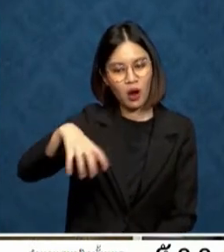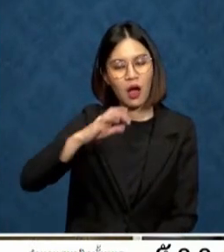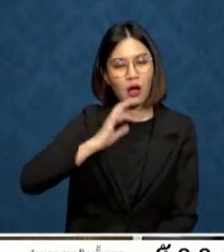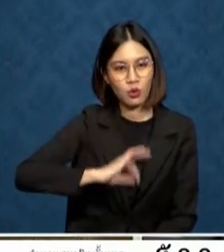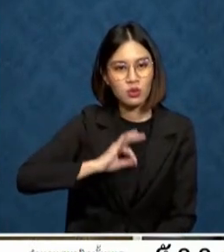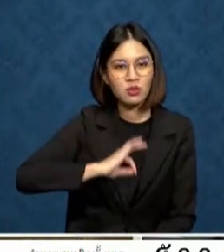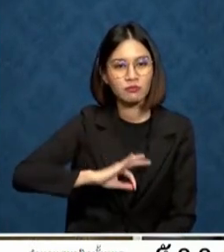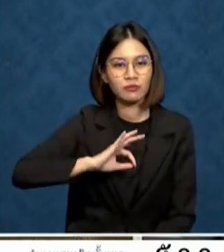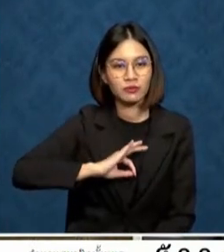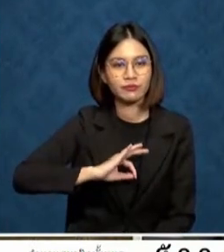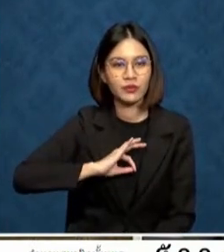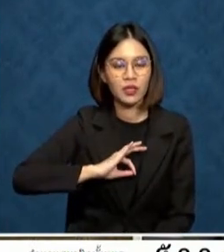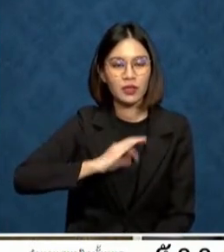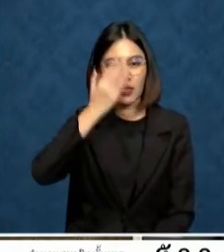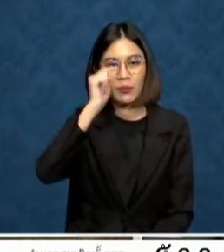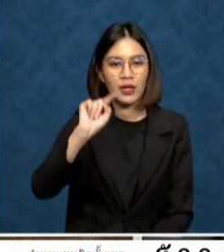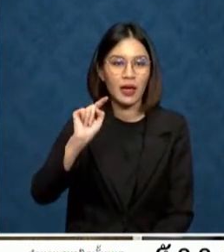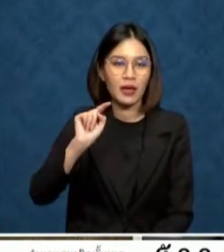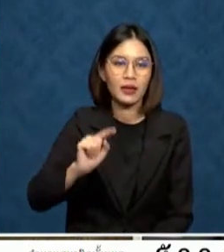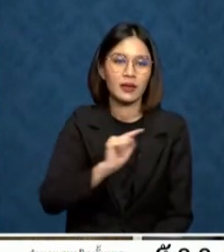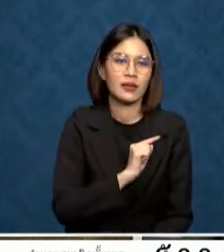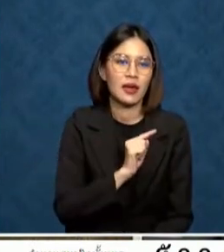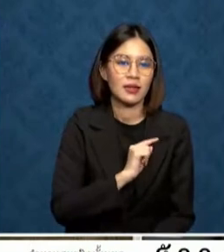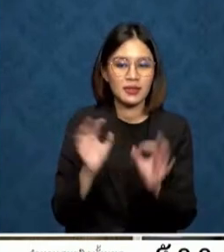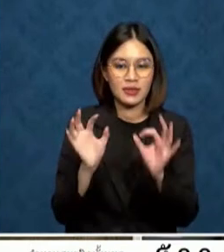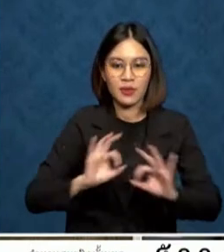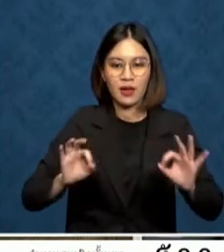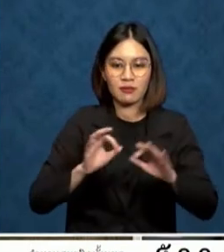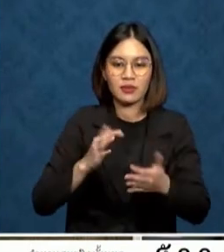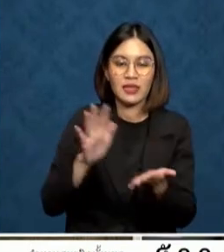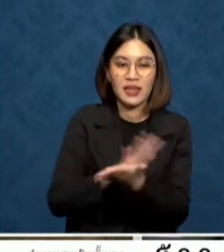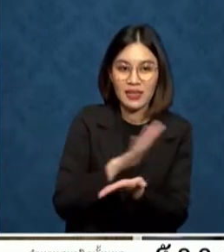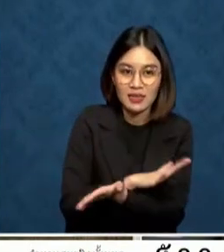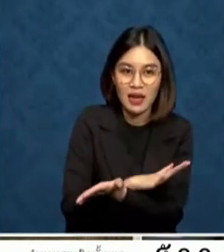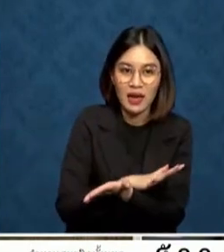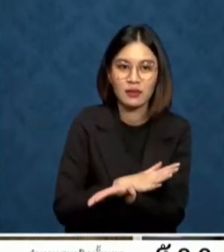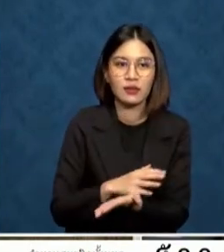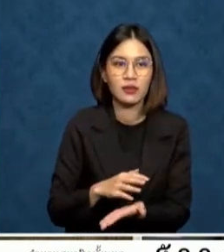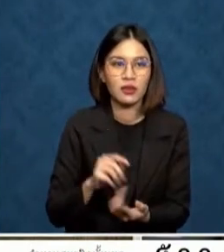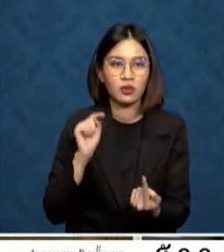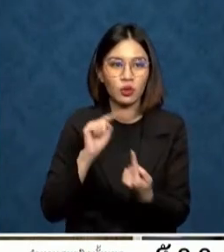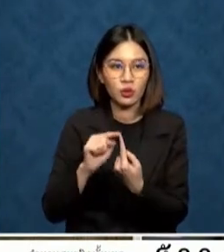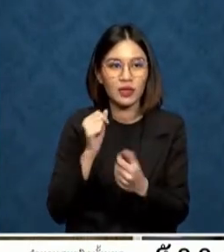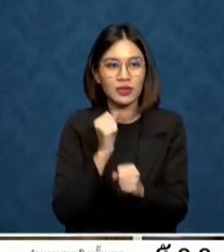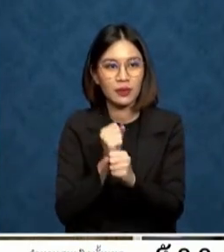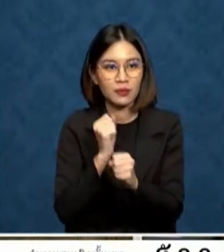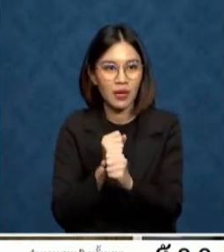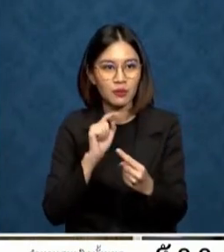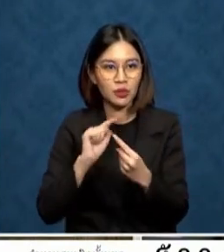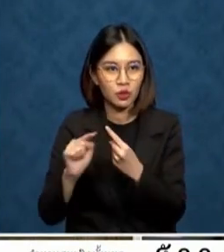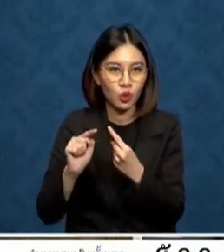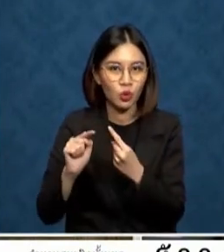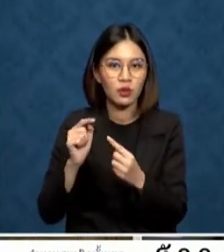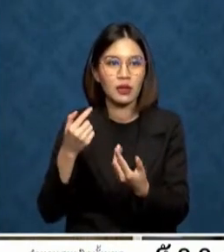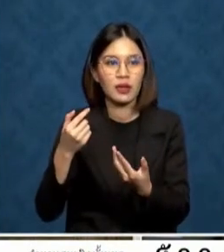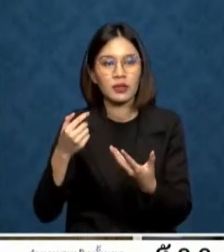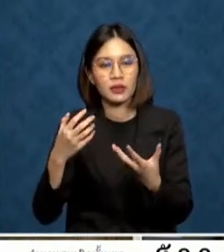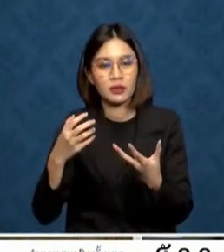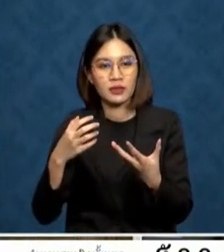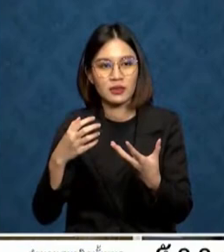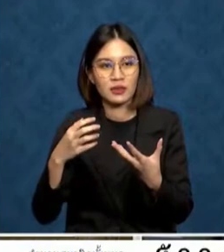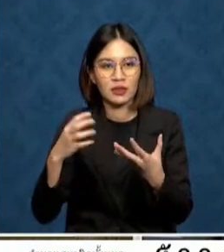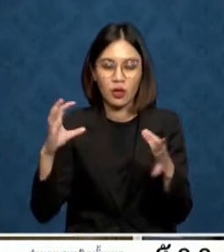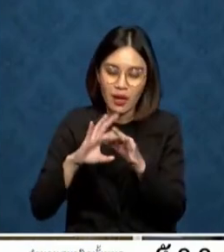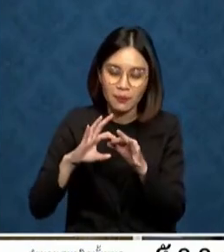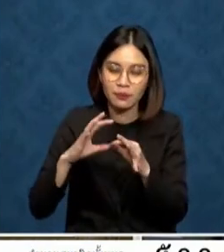สำหรับผมนะครับภารกิจหลักของทสก็คือเตรียมเอกสารเพื่อจะเดินทางไปดำเนินการบิดประมูลงานต่างชาติให้กับ